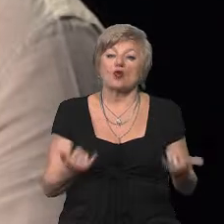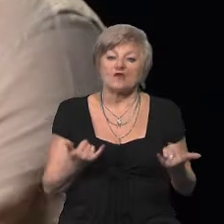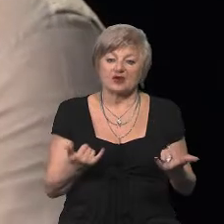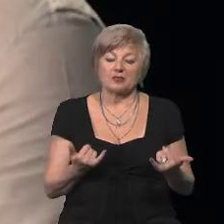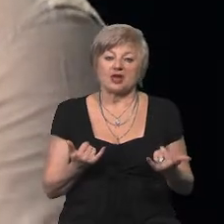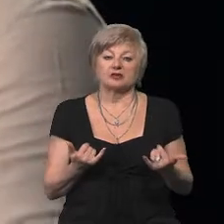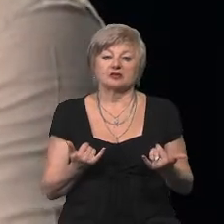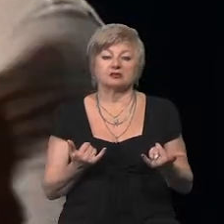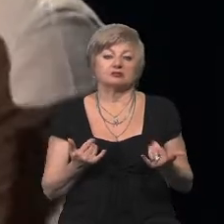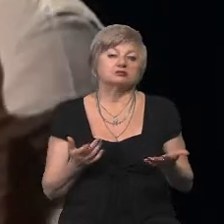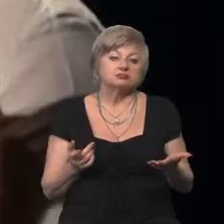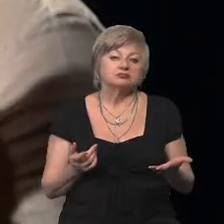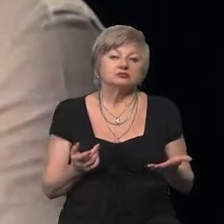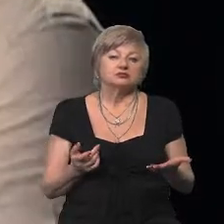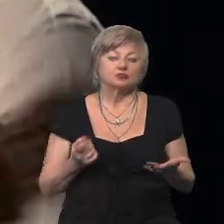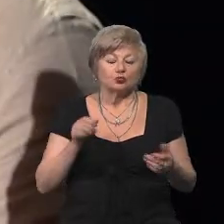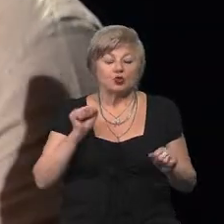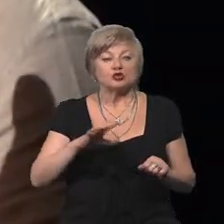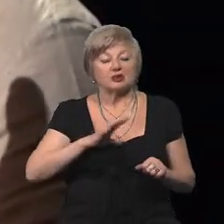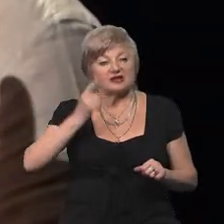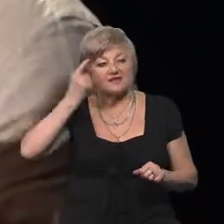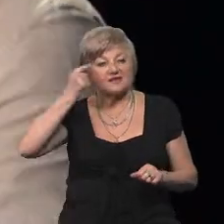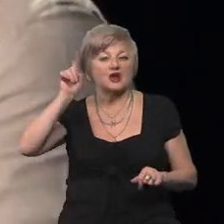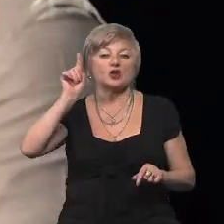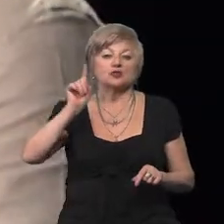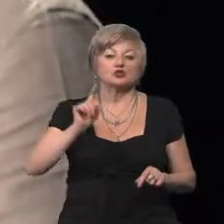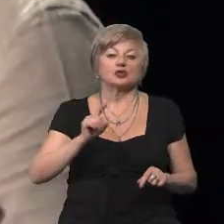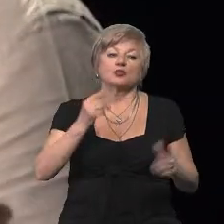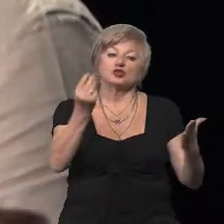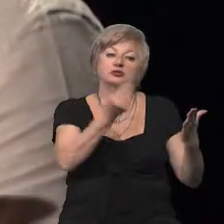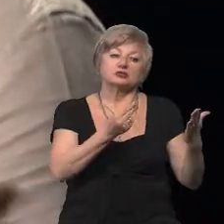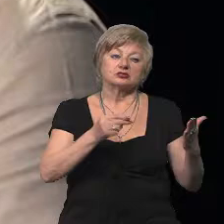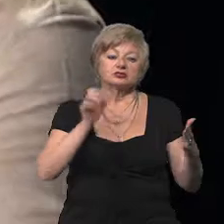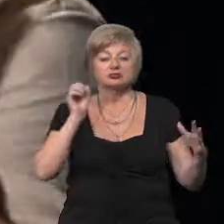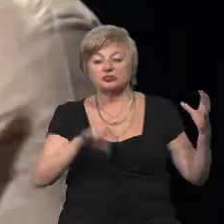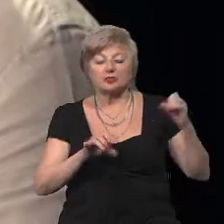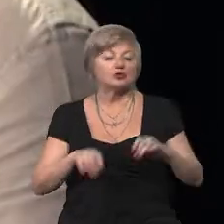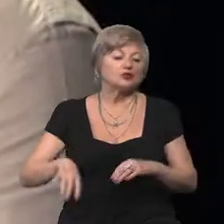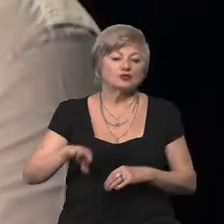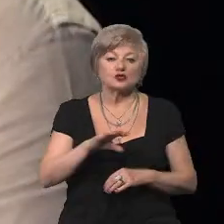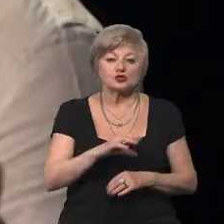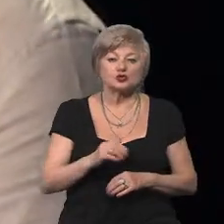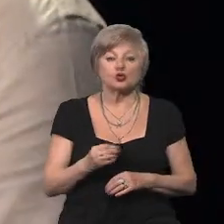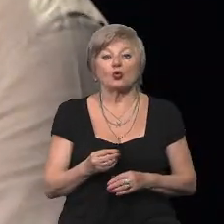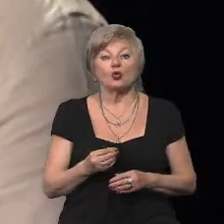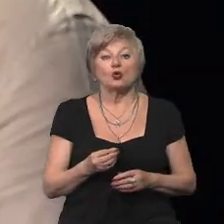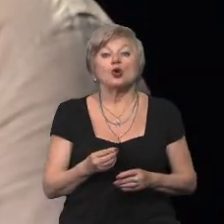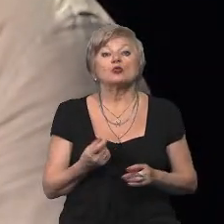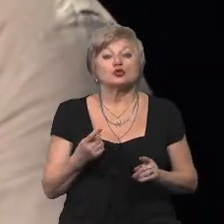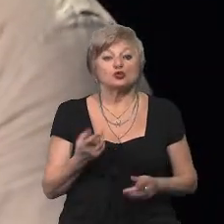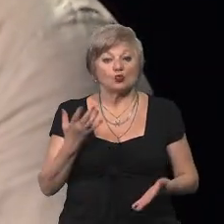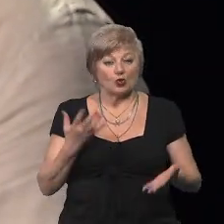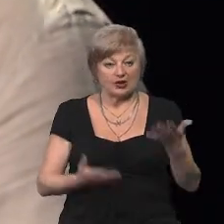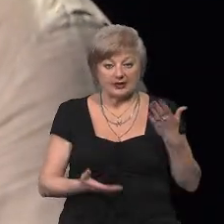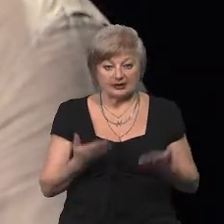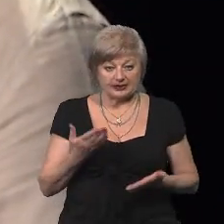IT-мир какой-то, может быть, вымышленный, там 3D-графика, лампы, неон. То есть, ну, я сейчас набрасываю, но я к чему говорю? Потому что если ты